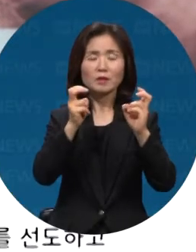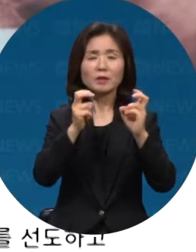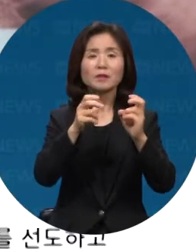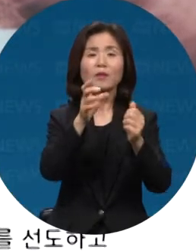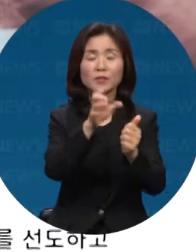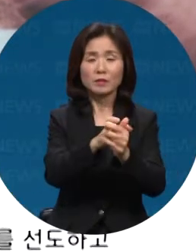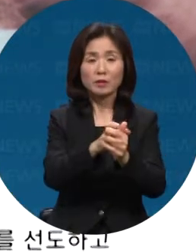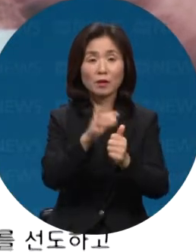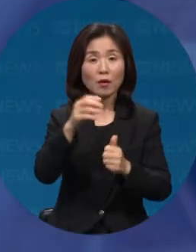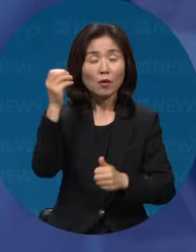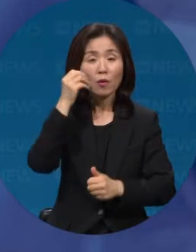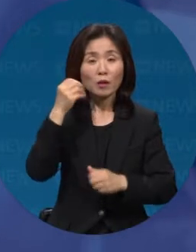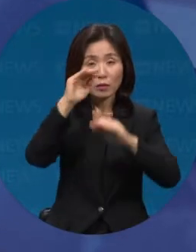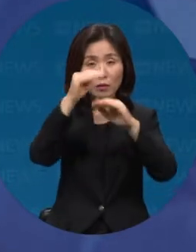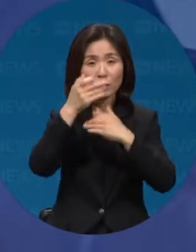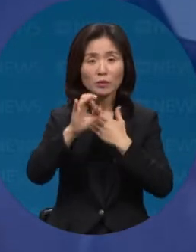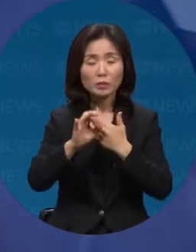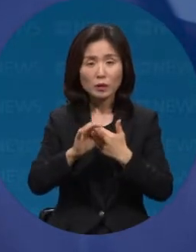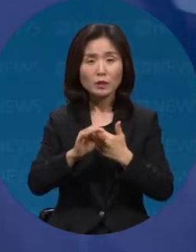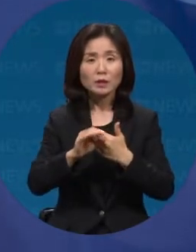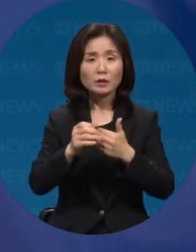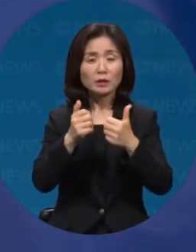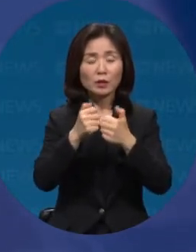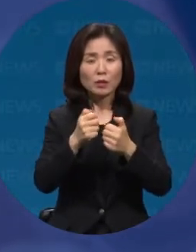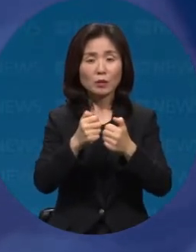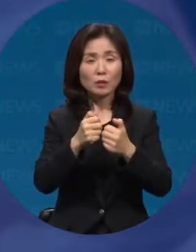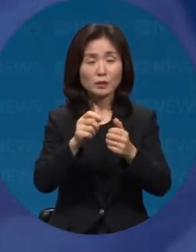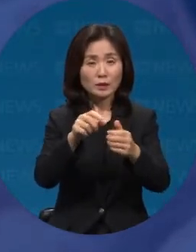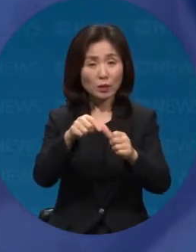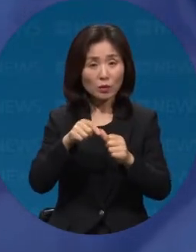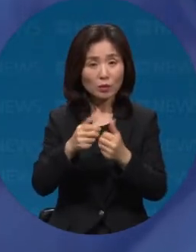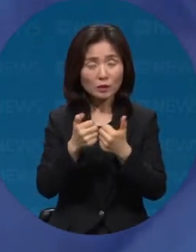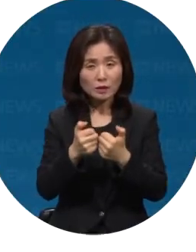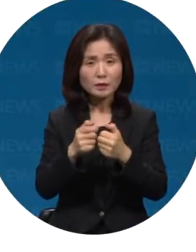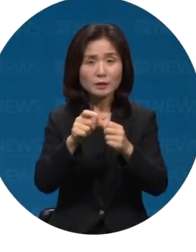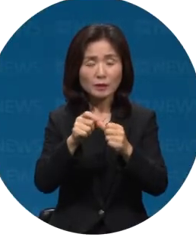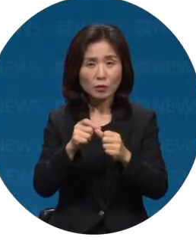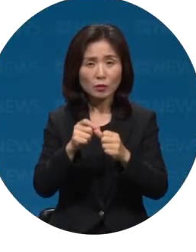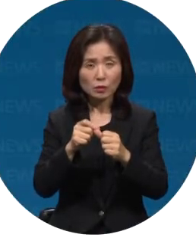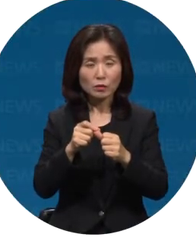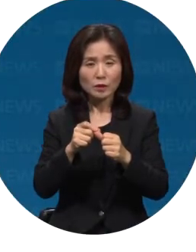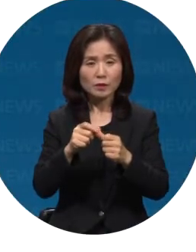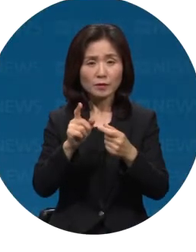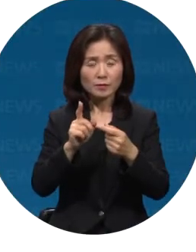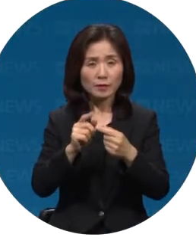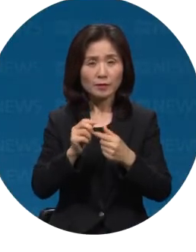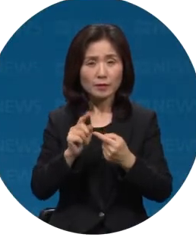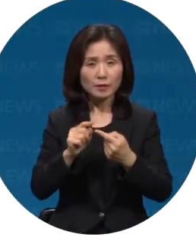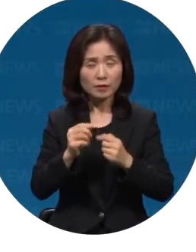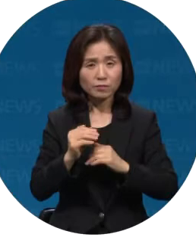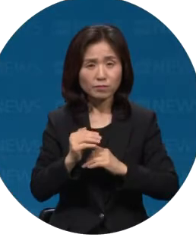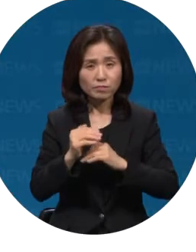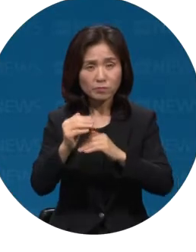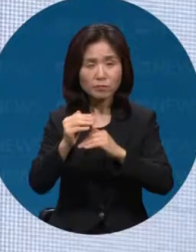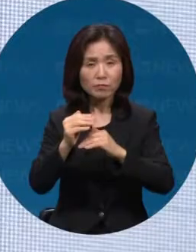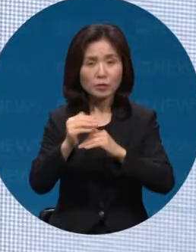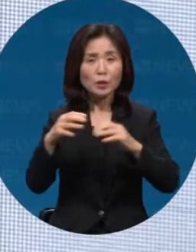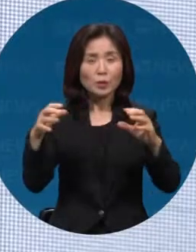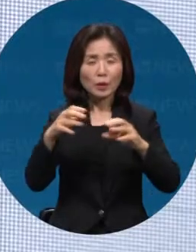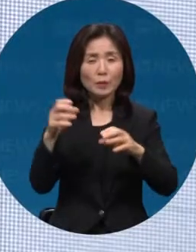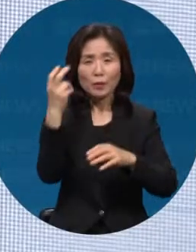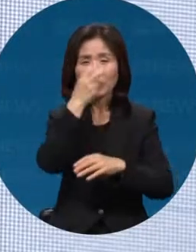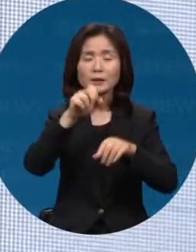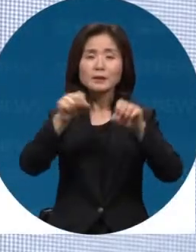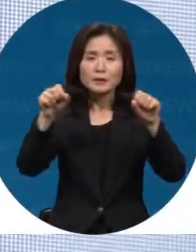홈페이지를 보면 채용 컨설팅과 채용 전형을 진행하고 통합관리 시스템 운영 등을 하는 회사로 소개되어 있습니다